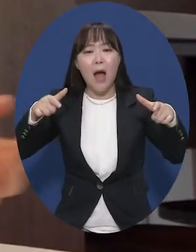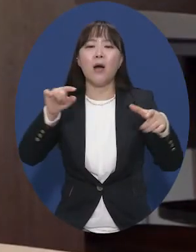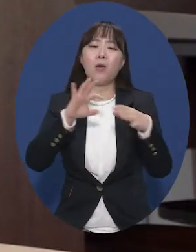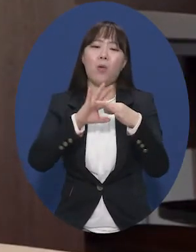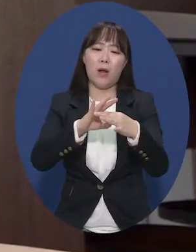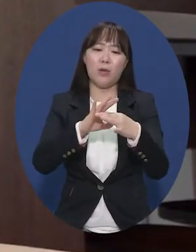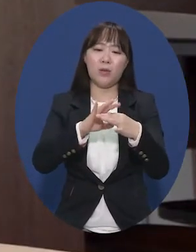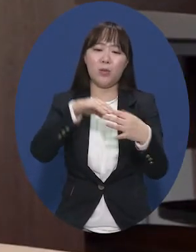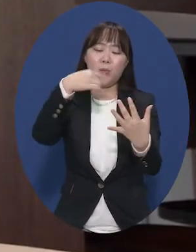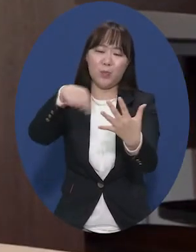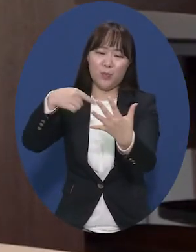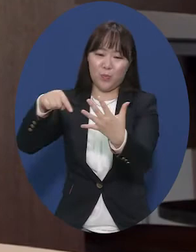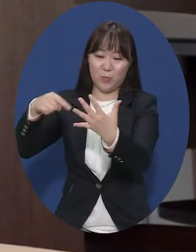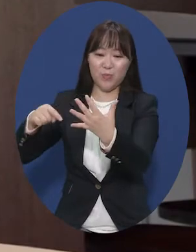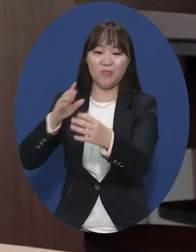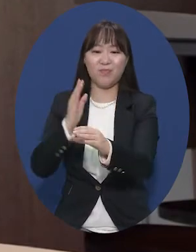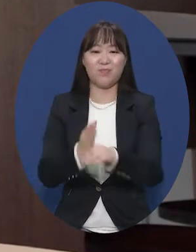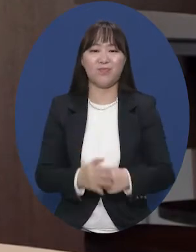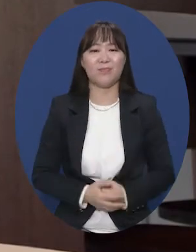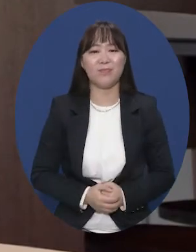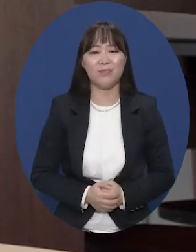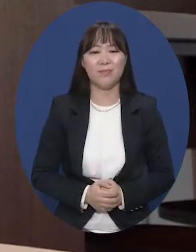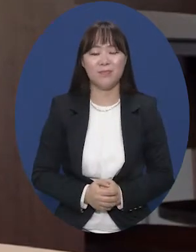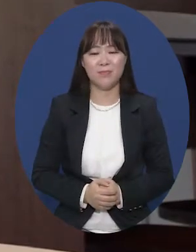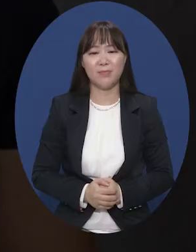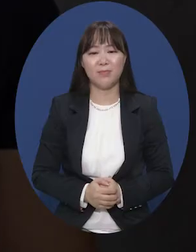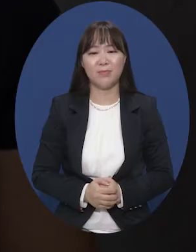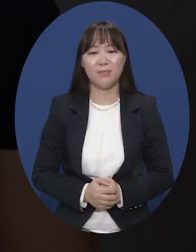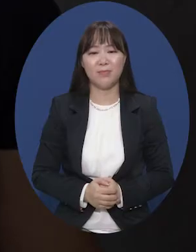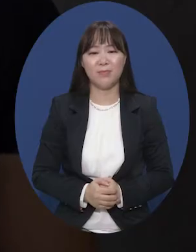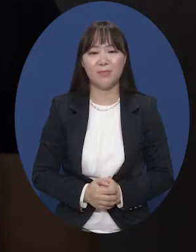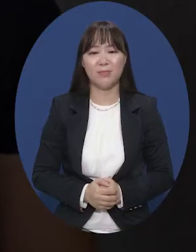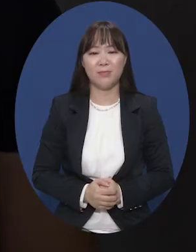확장시켜 나가야 되는지 그런 것들도 교육하고 있어요.